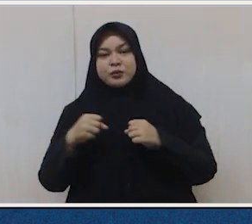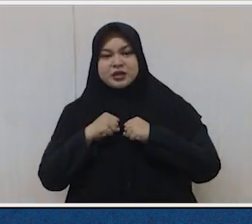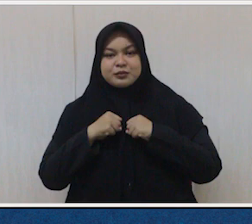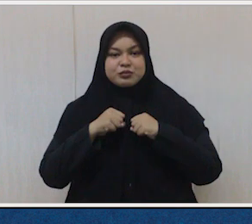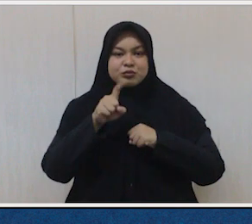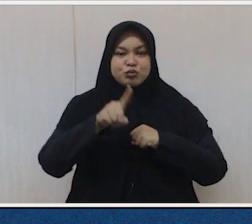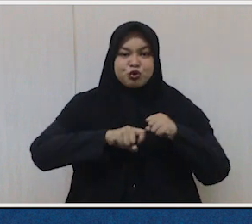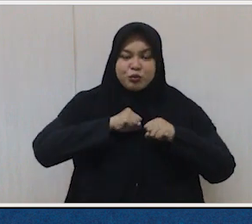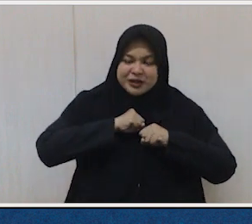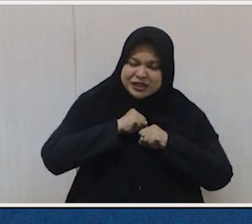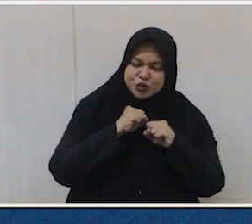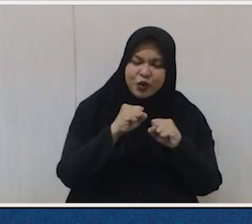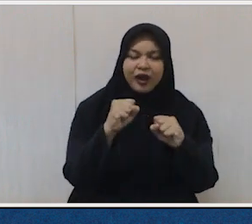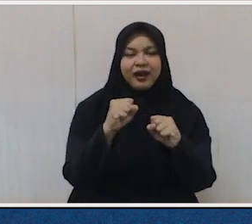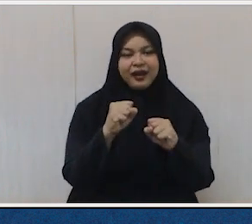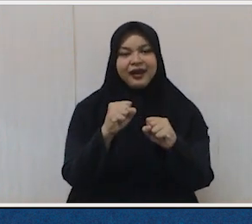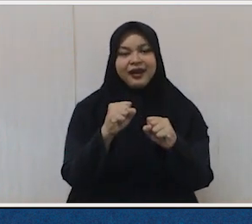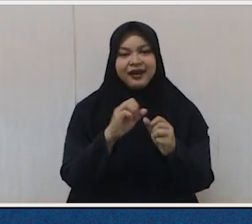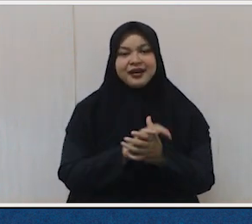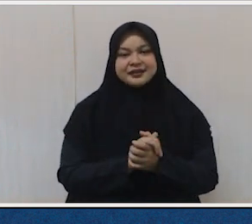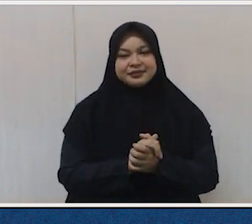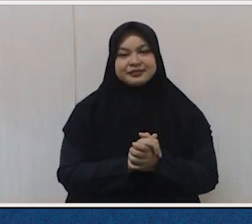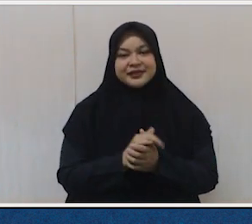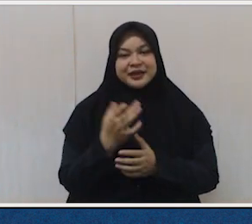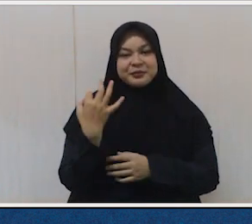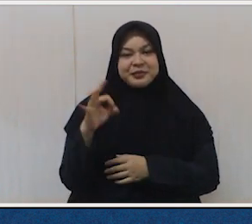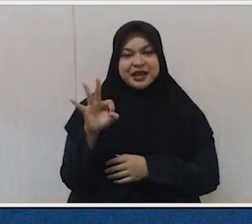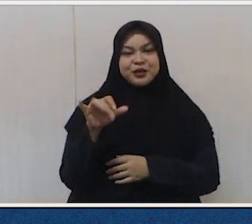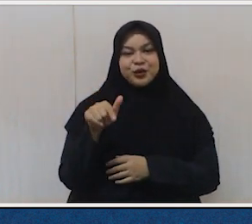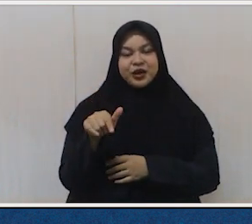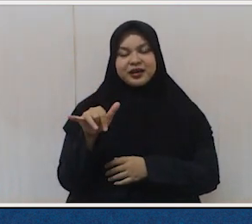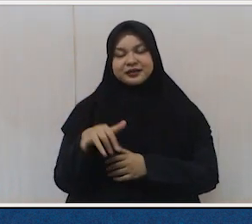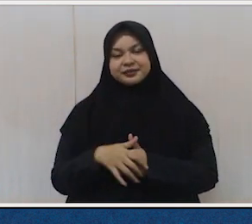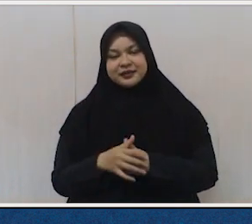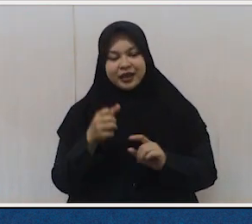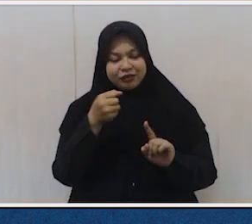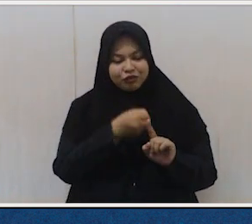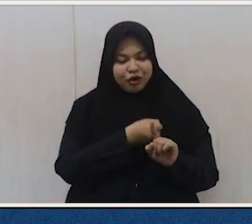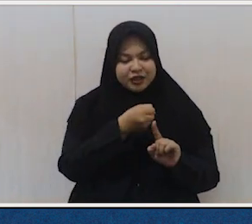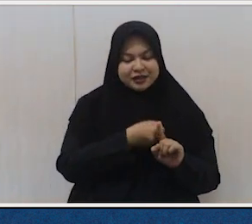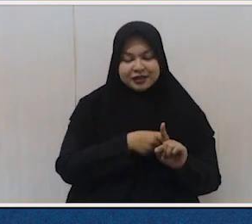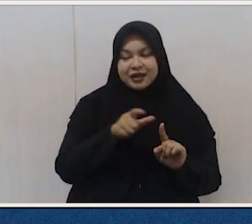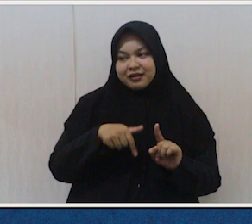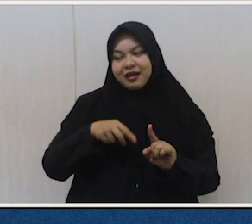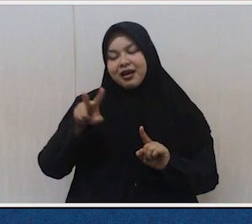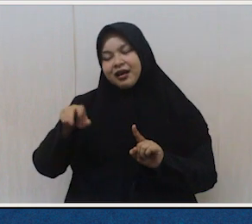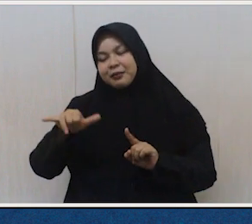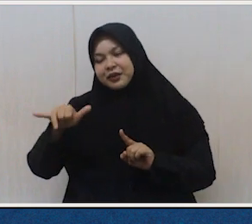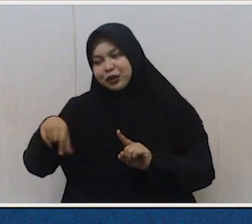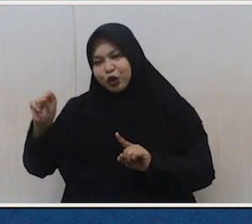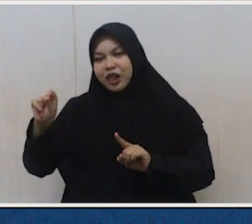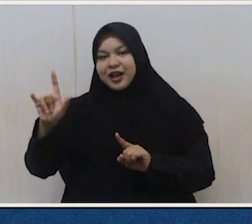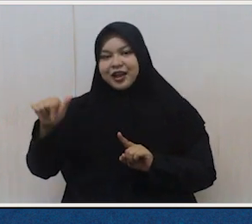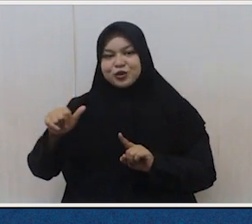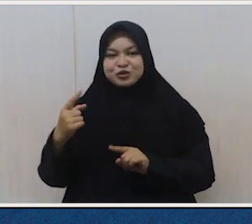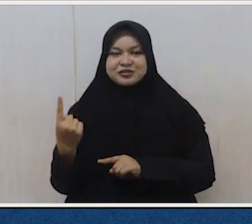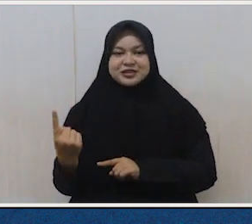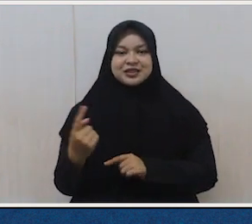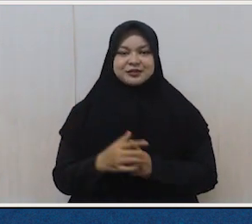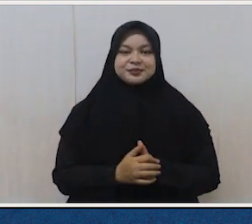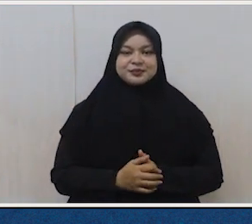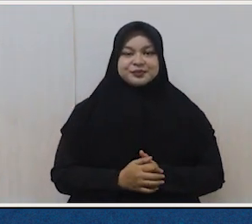perjuangan butuh perjuangan yang EE baru itu mas ya nan advokasinya harus tersendiri sepertiya